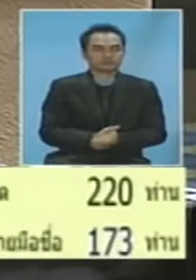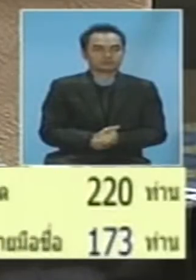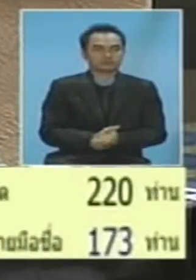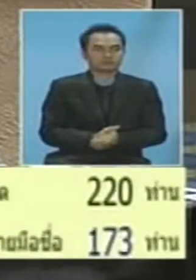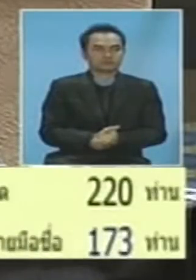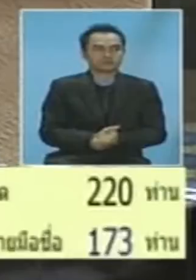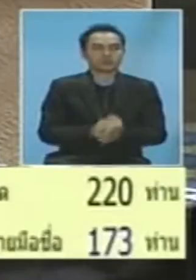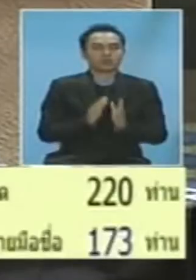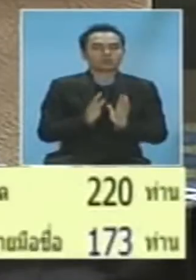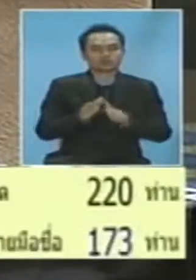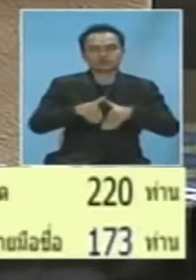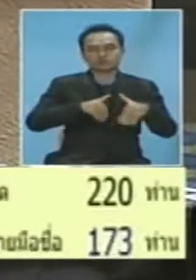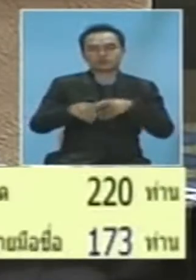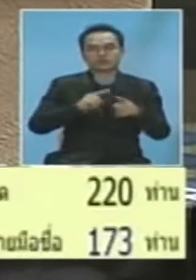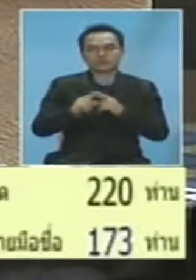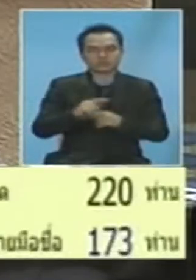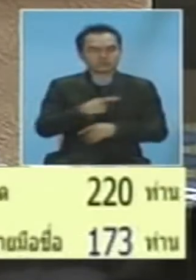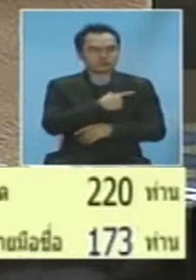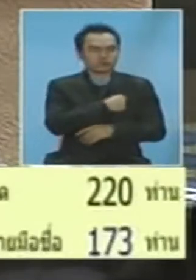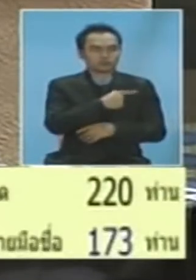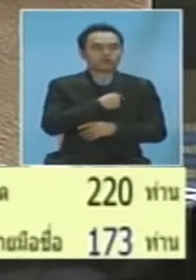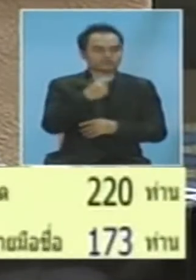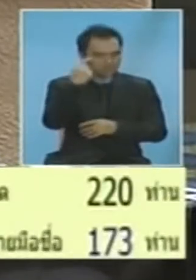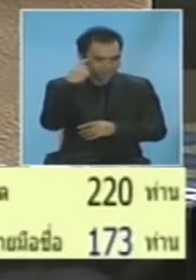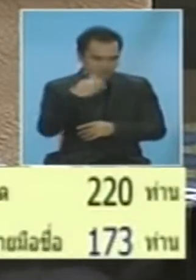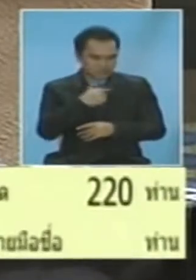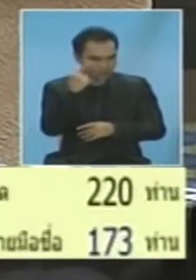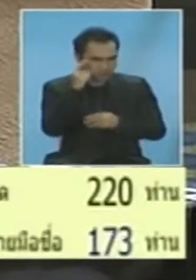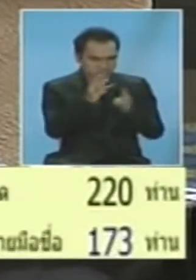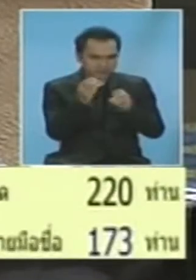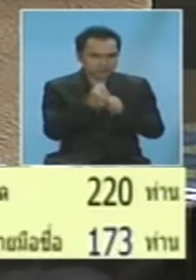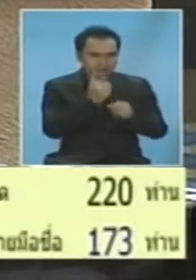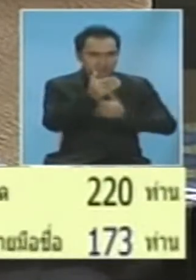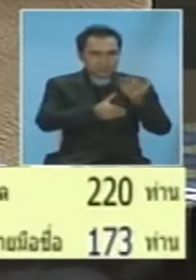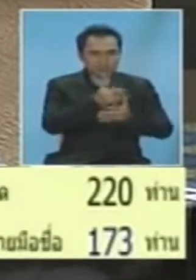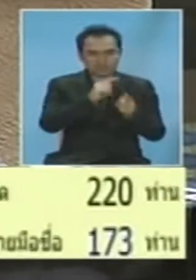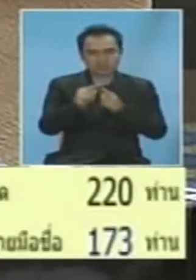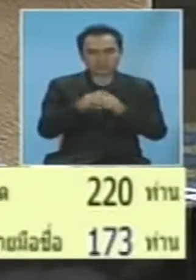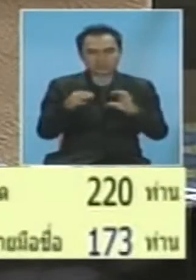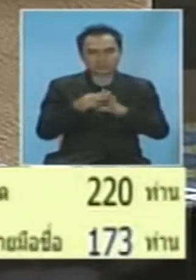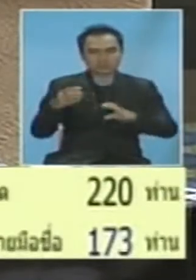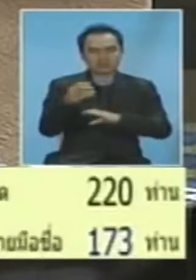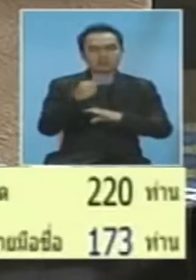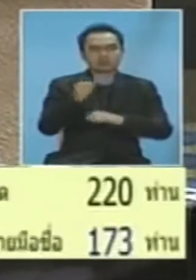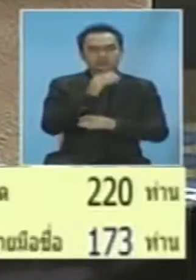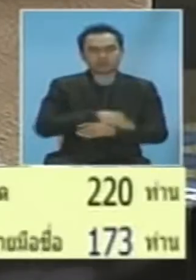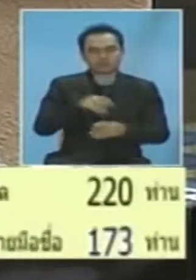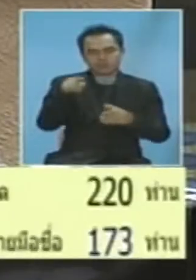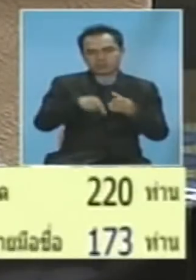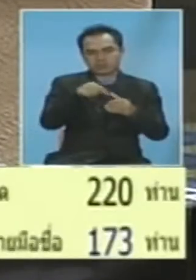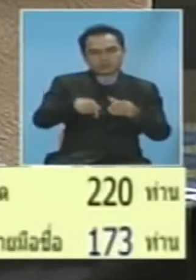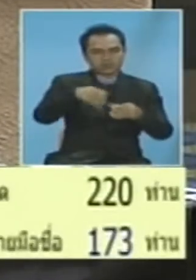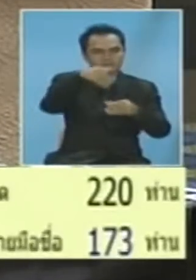ประชานิยมใช้การตลาดนำการเมืองทำให้ได้คะแนนเสียงม